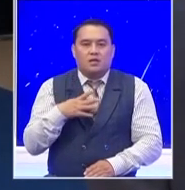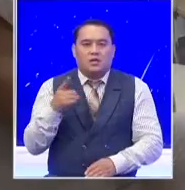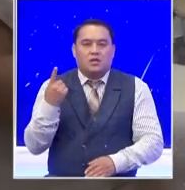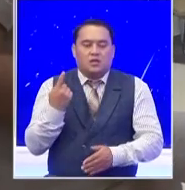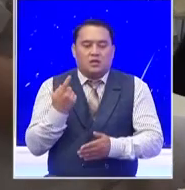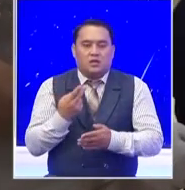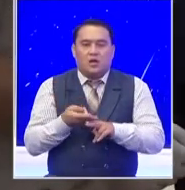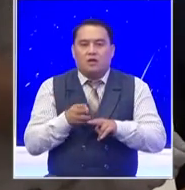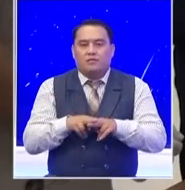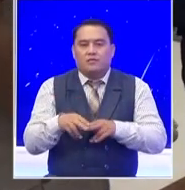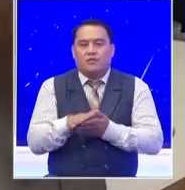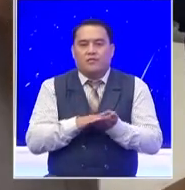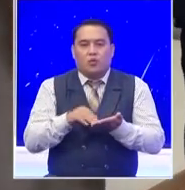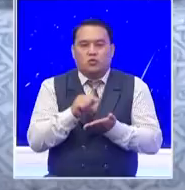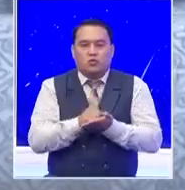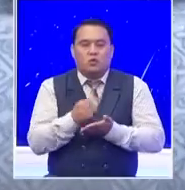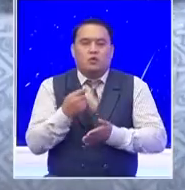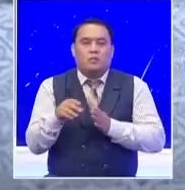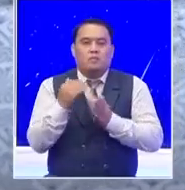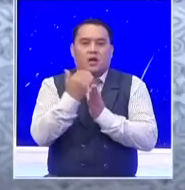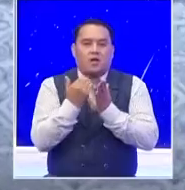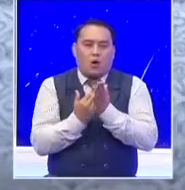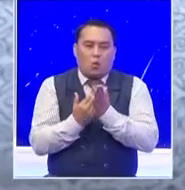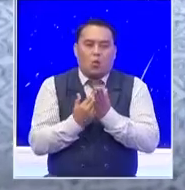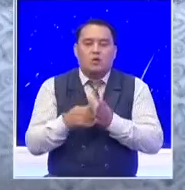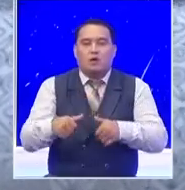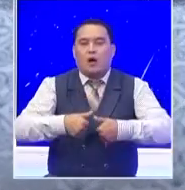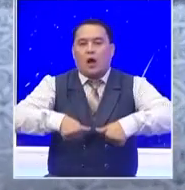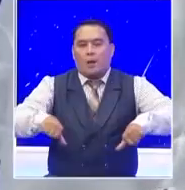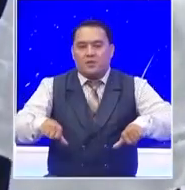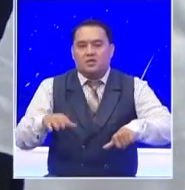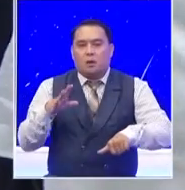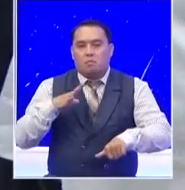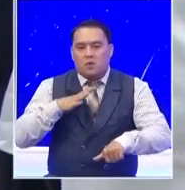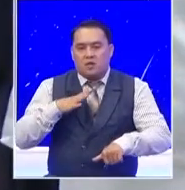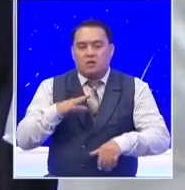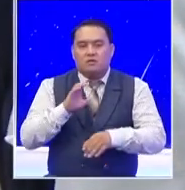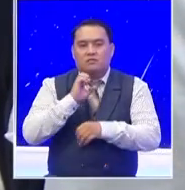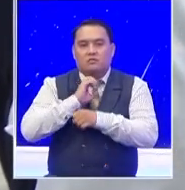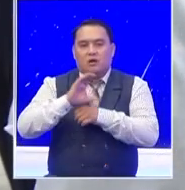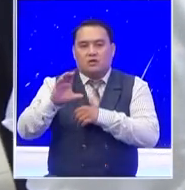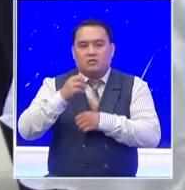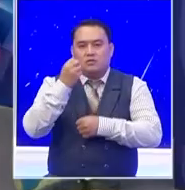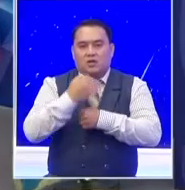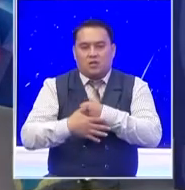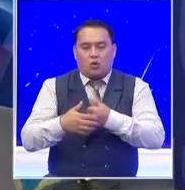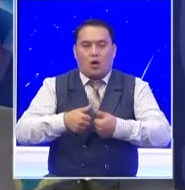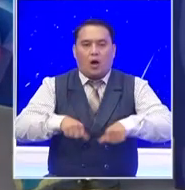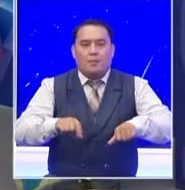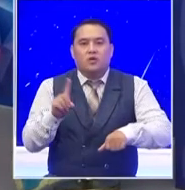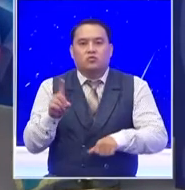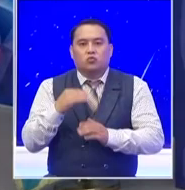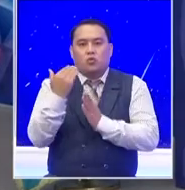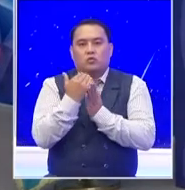недействительными. Специалисты заверяют, протокол голосования областной избирательной комиссии своевременно направляется в Центральную избирательную комиссию. Добавим, в